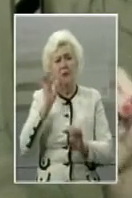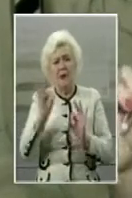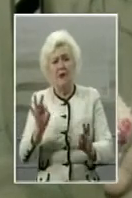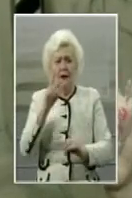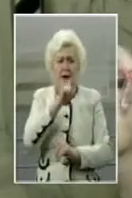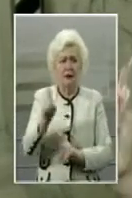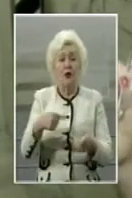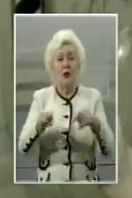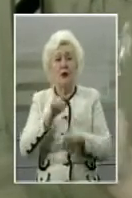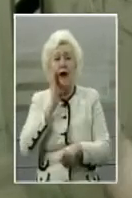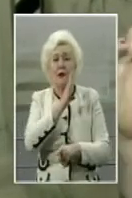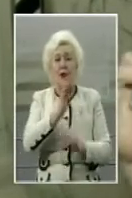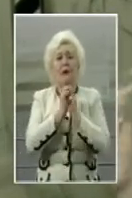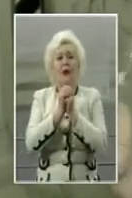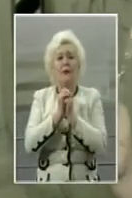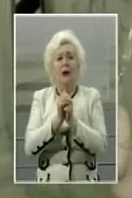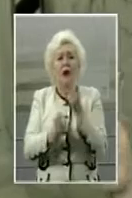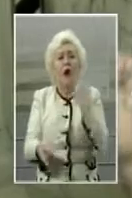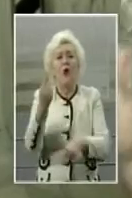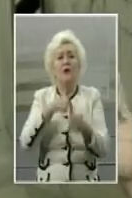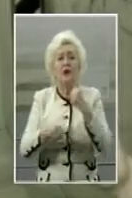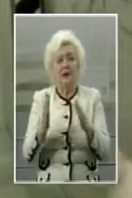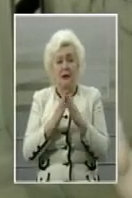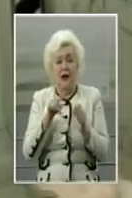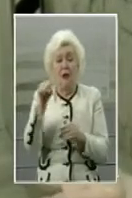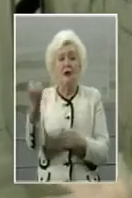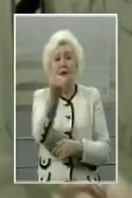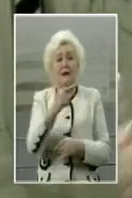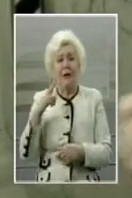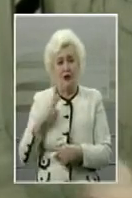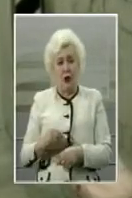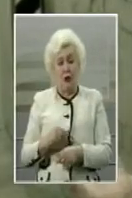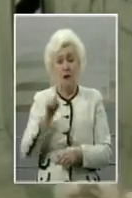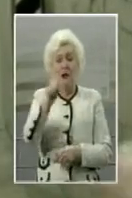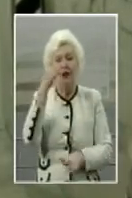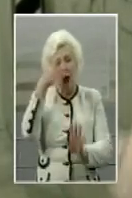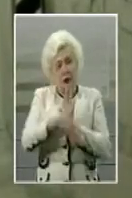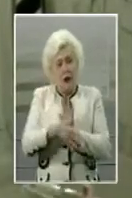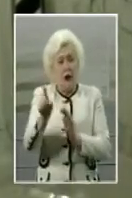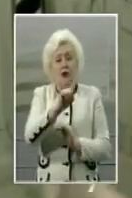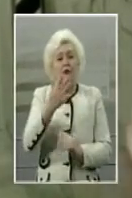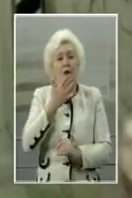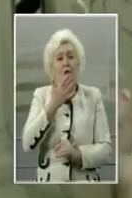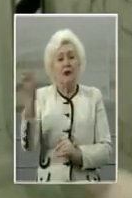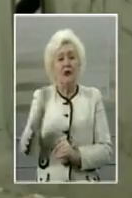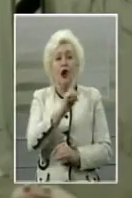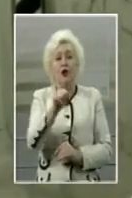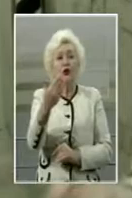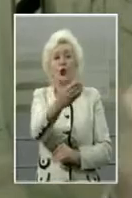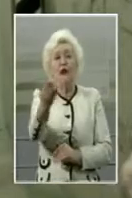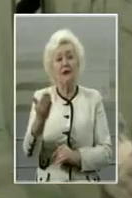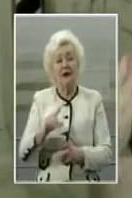неправильно, вона як мати весь час благала, повернися додому, ти ж в мене єдина донька. Але вона розуміла, що вона патріотка, і хто, як не